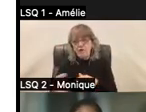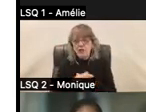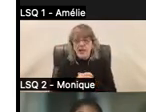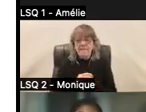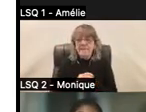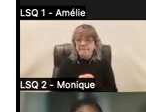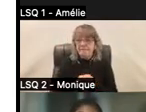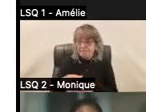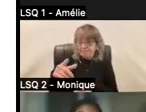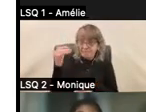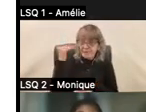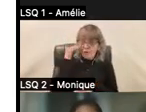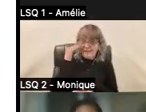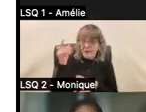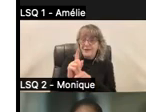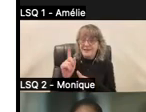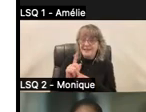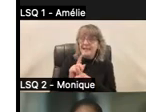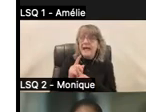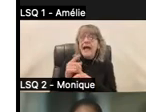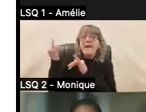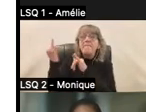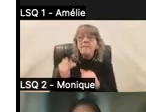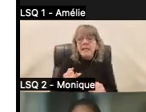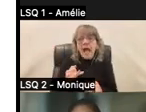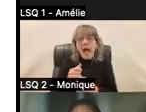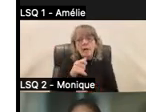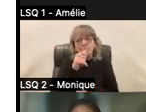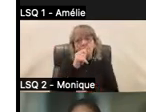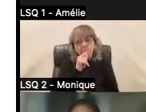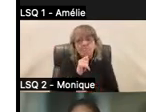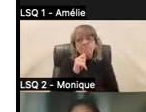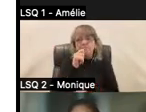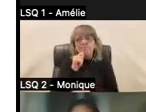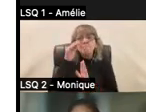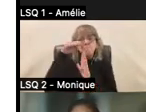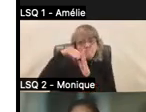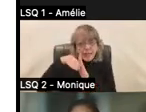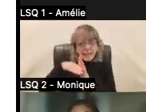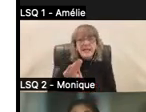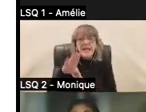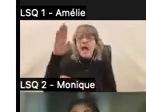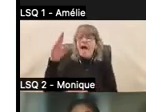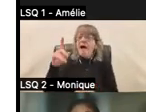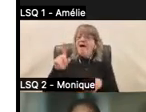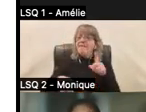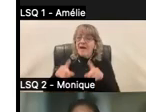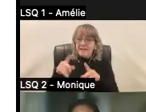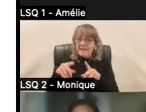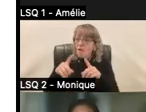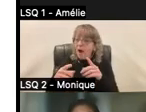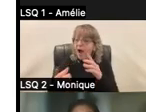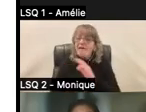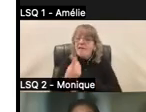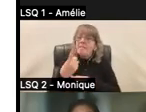Nous connaissons que les réfugiés sont résilients. Le problème psychologique ne sont souvent pas des maladies mentales,